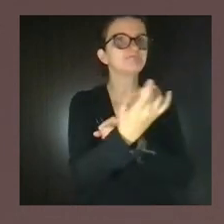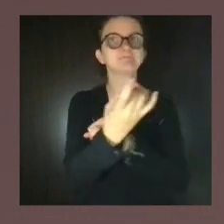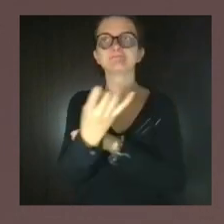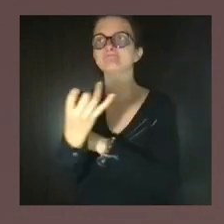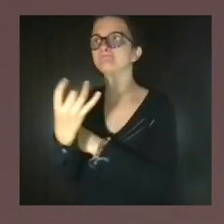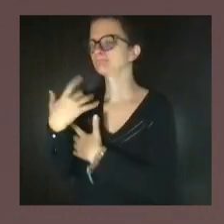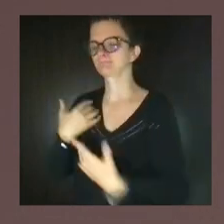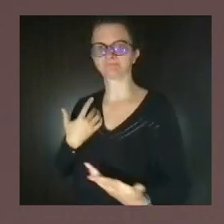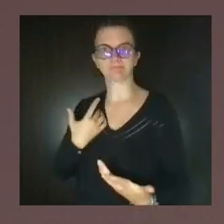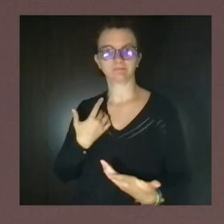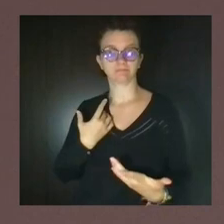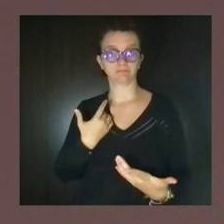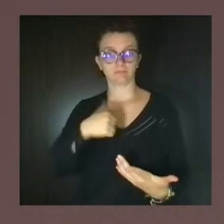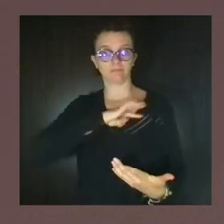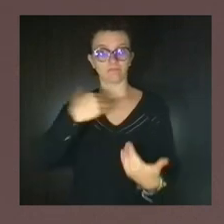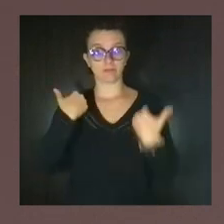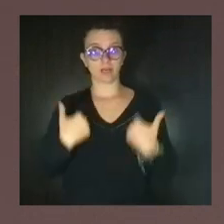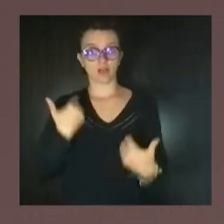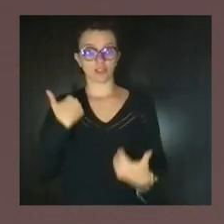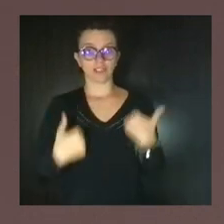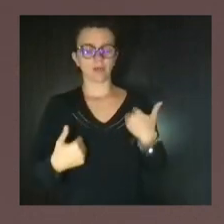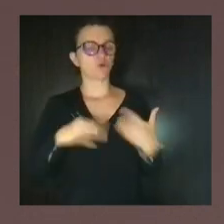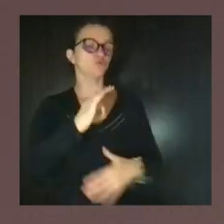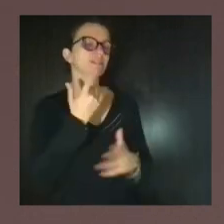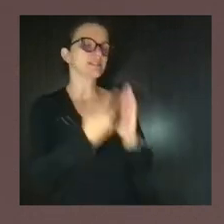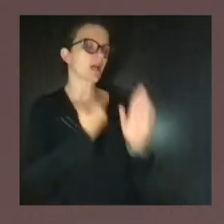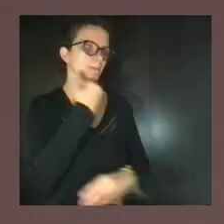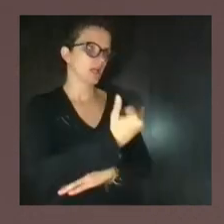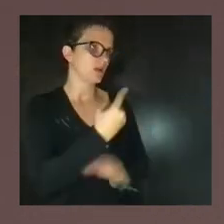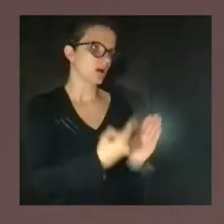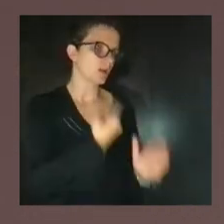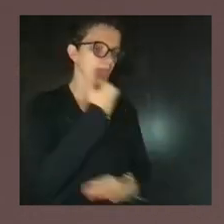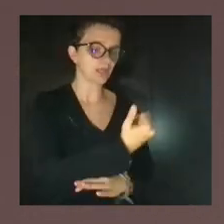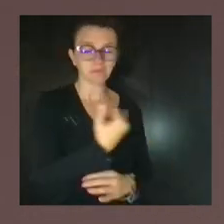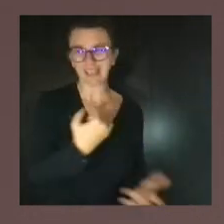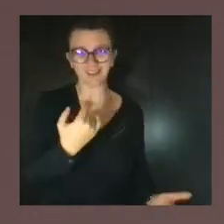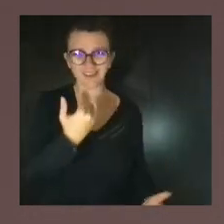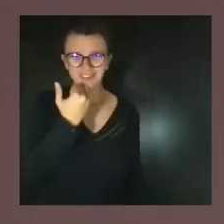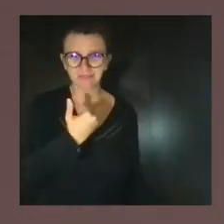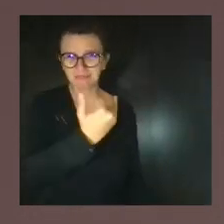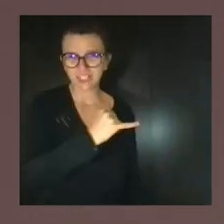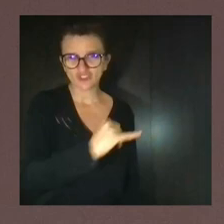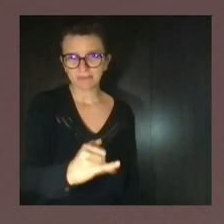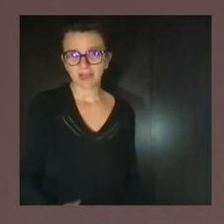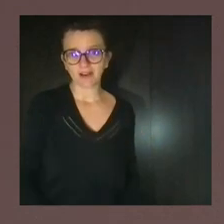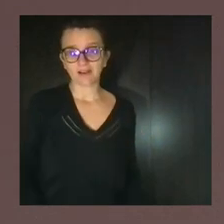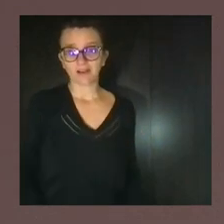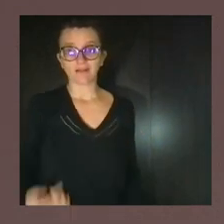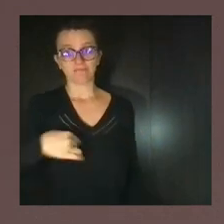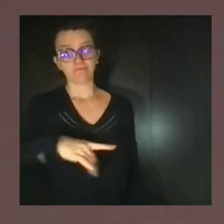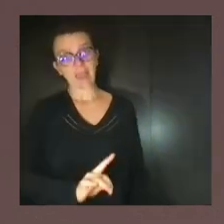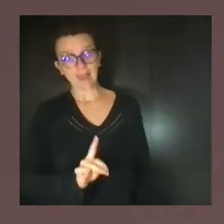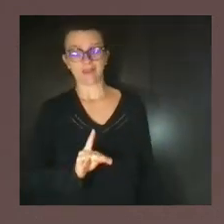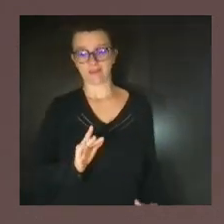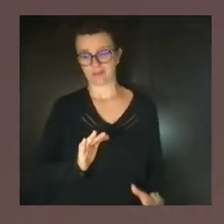me prendre parce que j'avais un handicap. C'était oui, on vous rappelle, personne ne rappelait. Mais en forçant, parce que